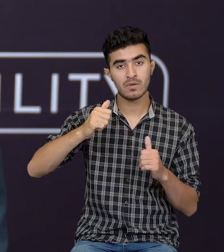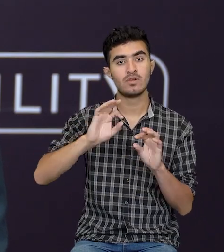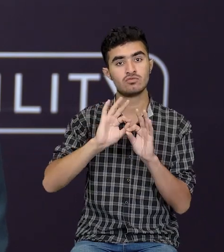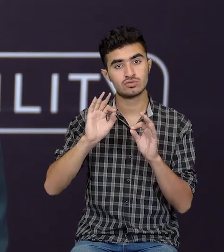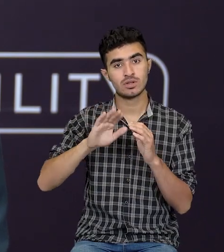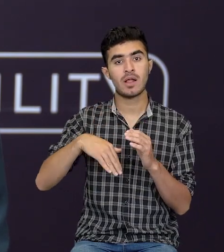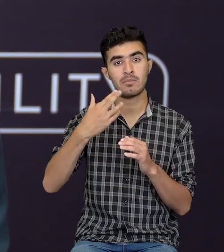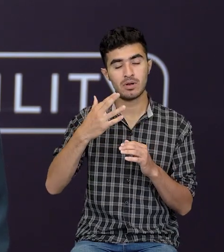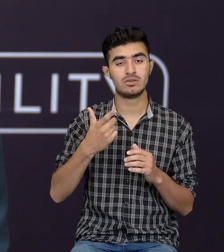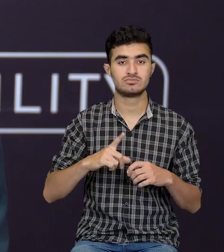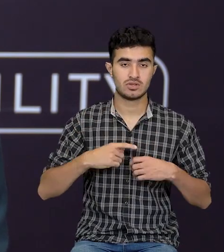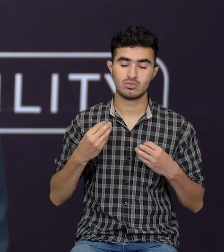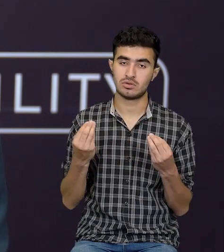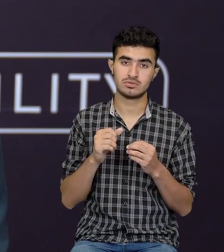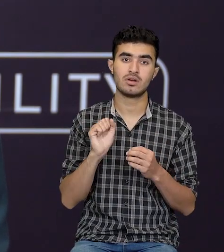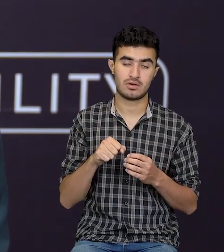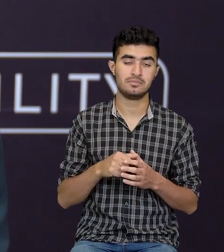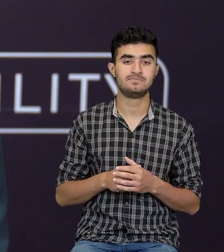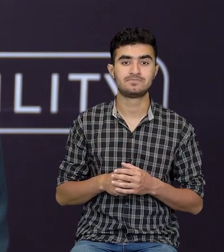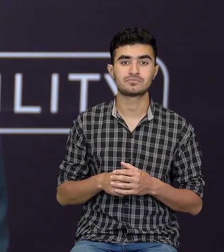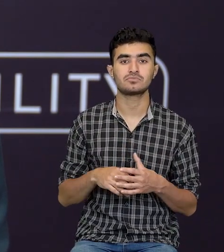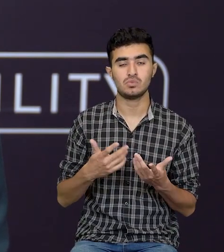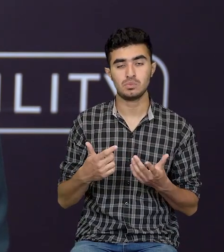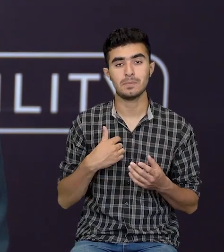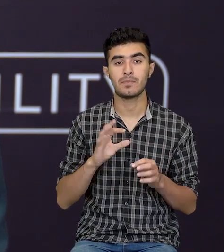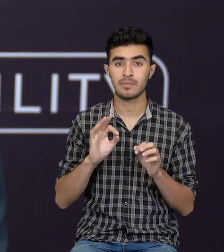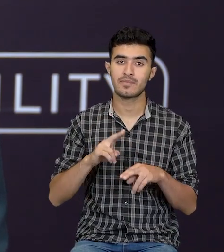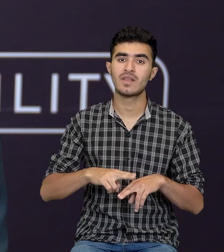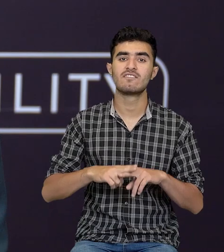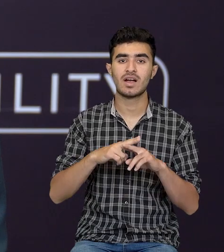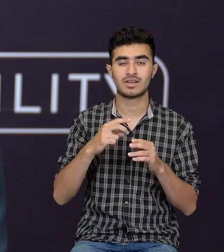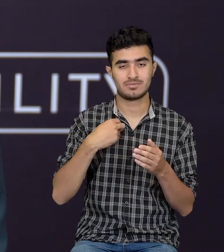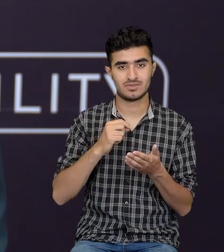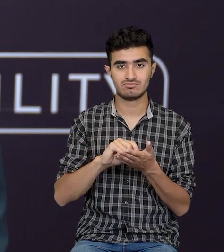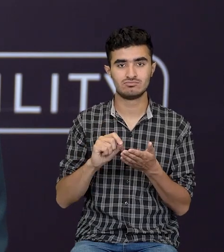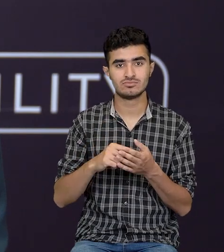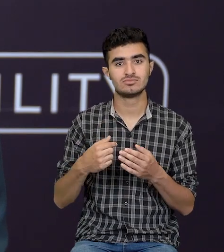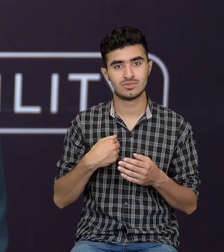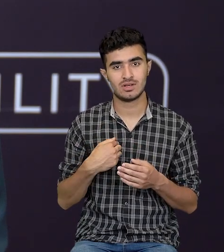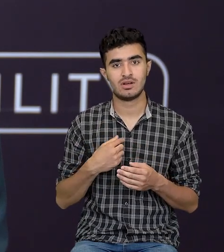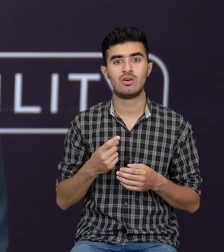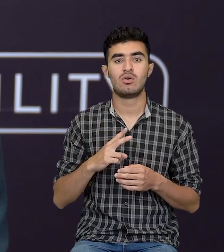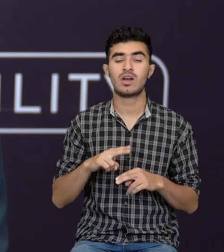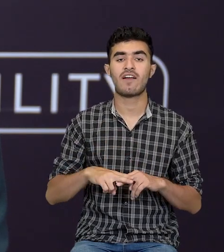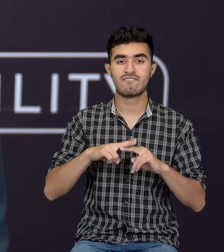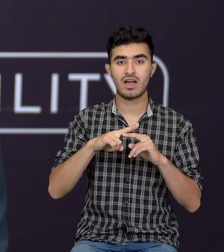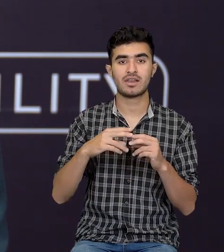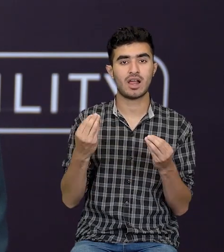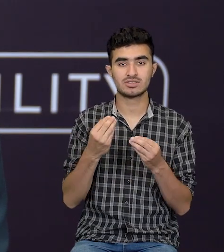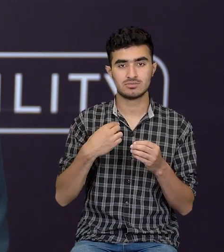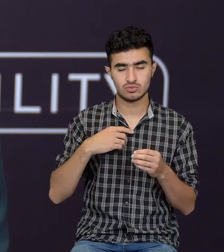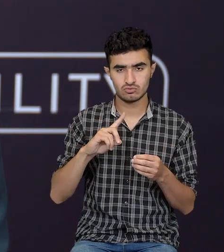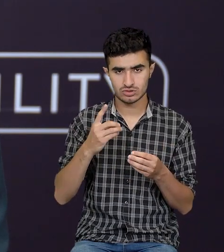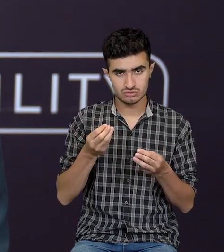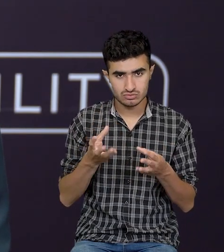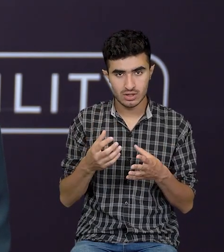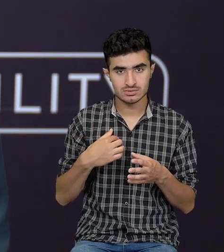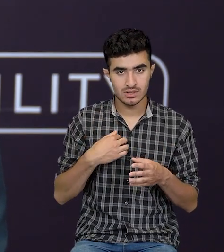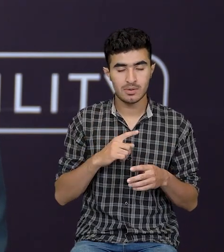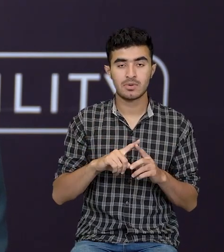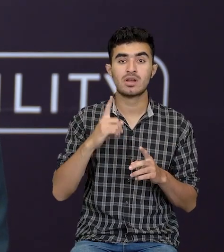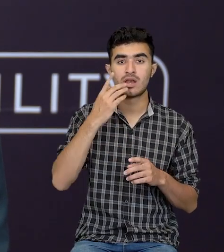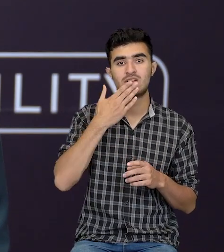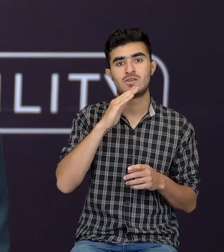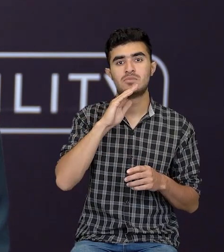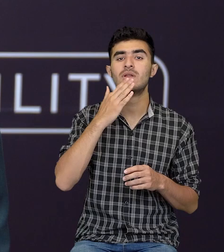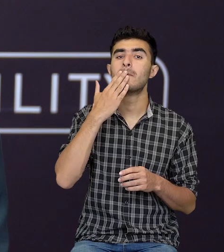चैम्पियन बना है। तो मैंने यही सोचा, मैंने कहा नहीं, इसमें भी अल्लाह ताला की कोई बेहतरी है इंशाल्लाह। मुझे उम्मीद है कि ये मेरी जगह नहीं है, मेरी जगह